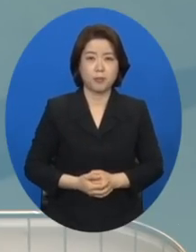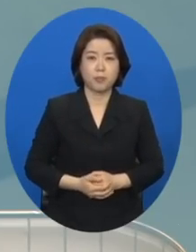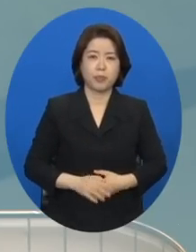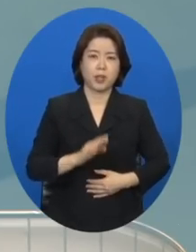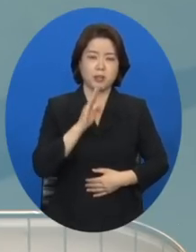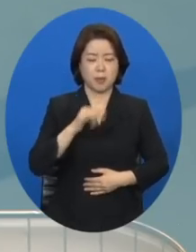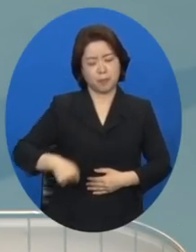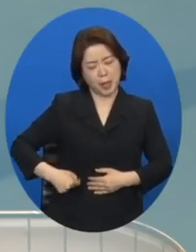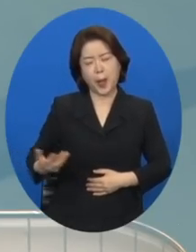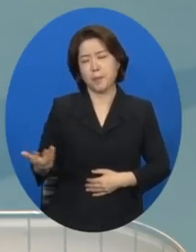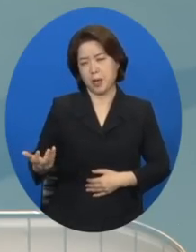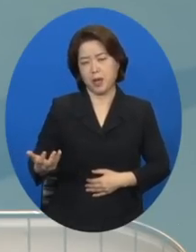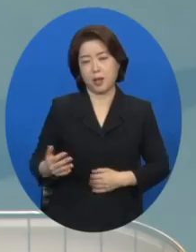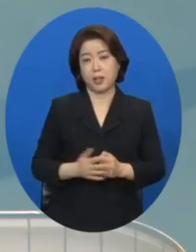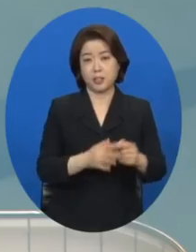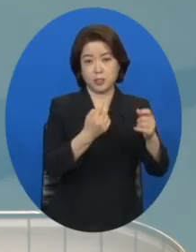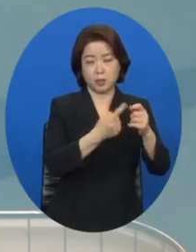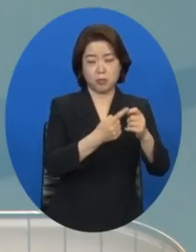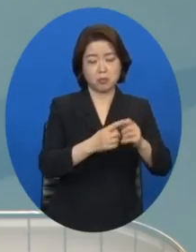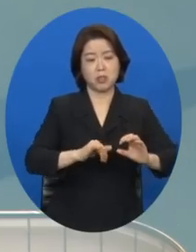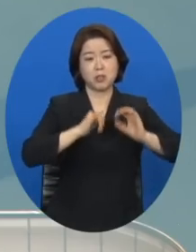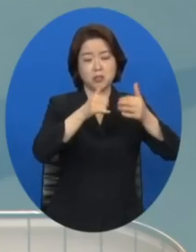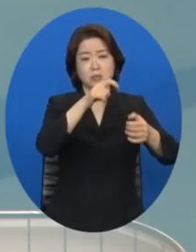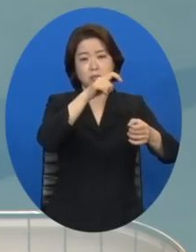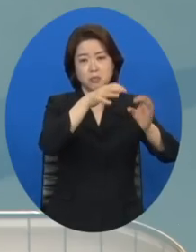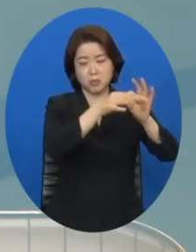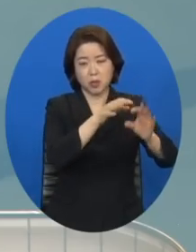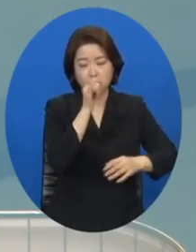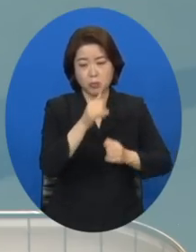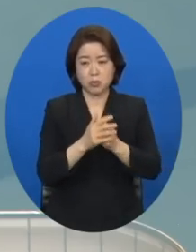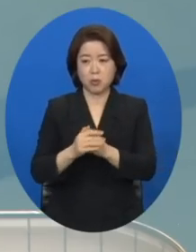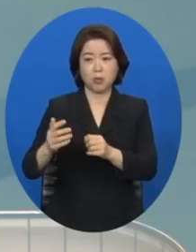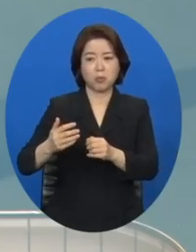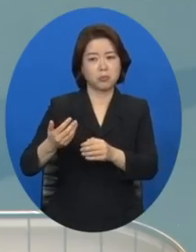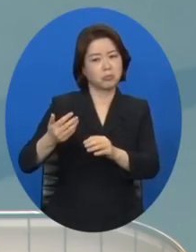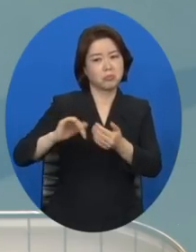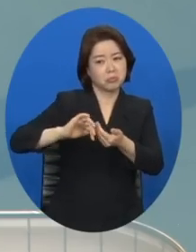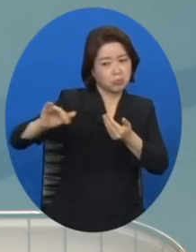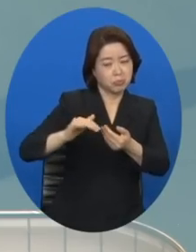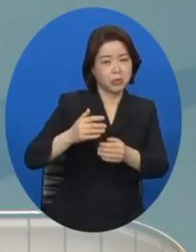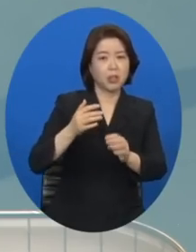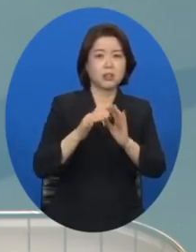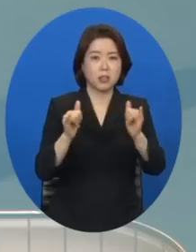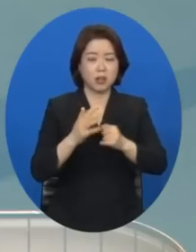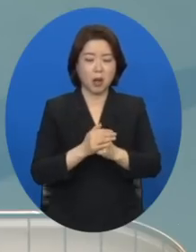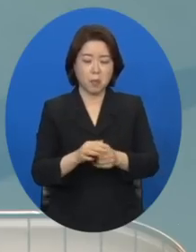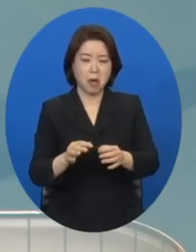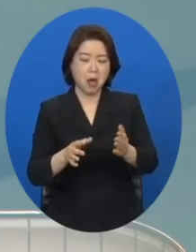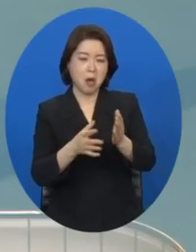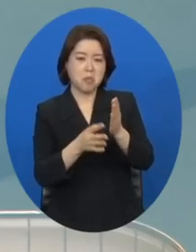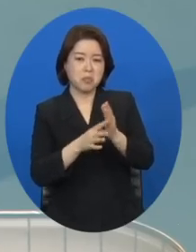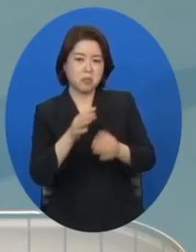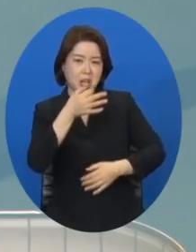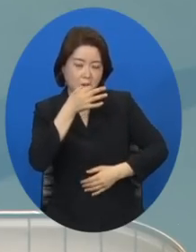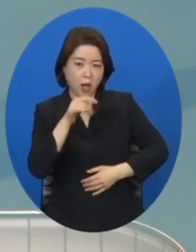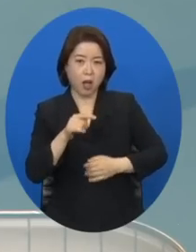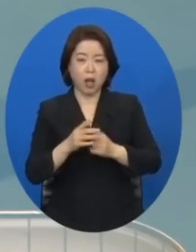근데 참 마음이 아픕니다 첫 번째 세속적이다 배타적이다 위선적이다 물질적이다 이기적이다